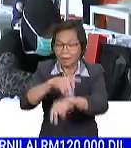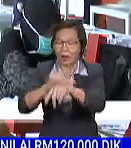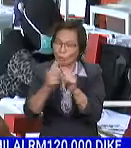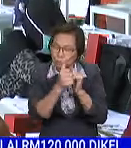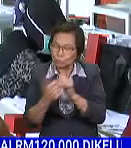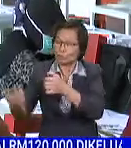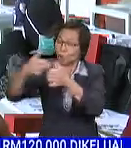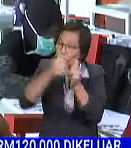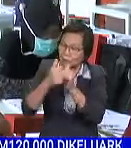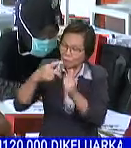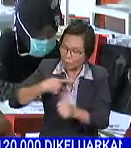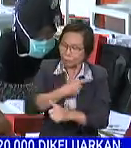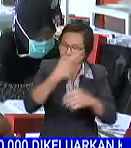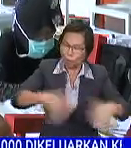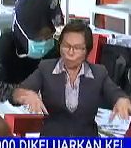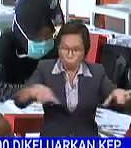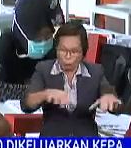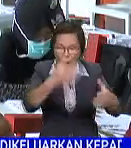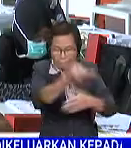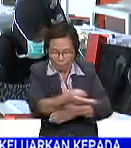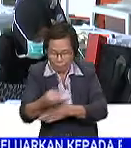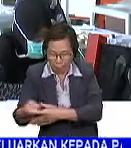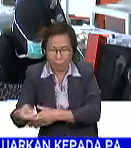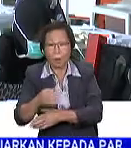kami yang telah membangunkan produk dan